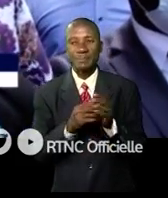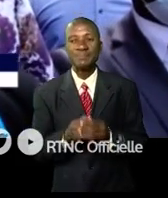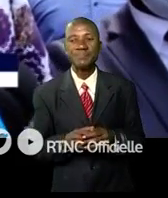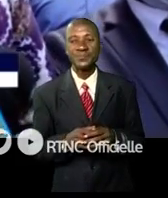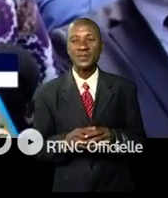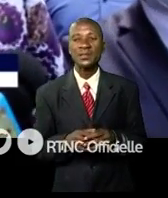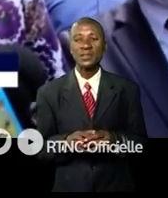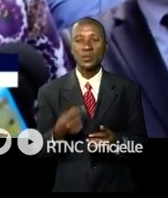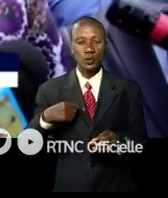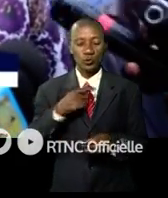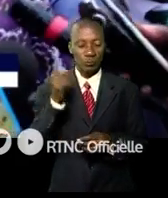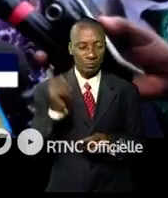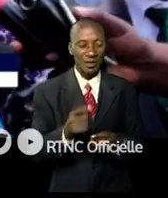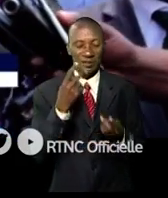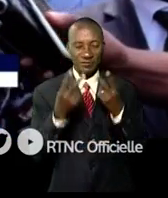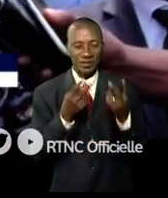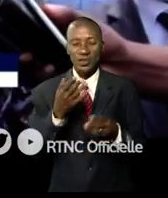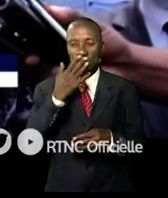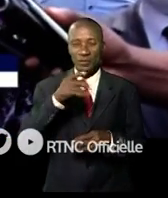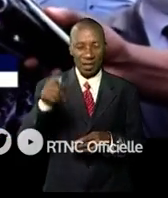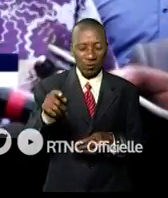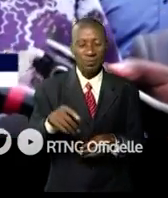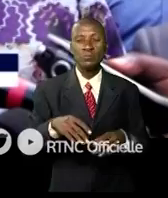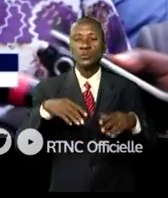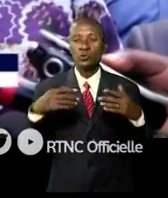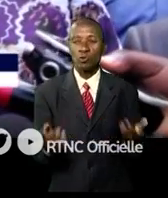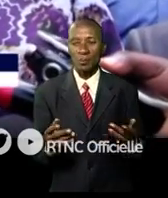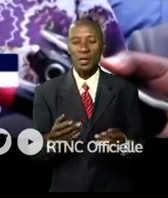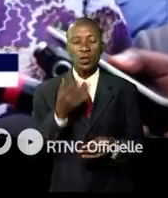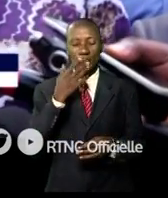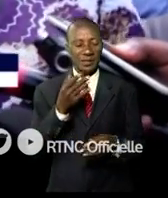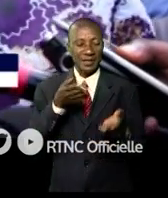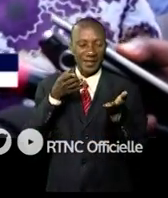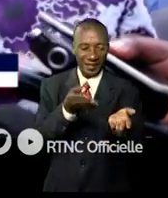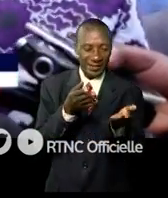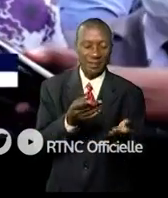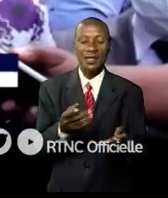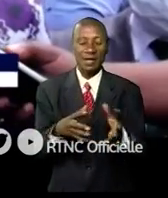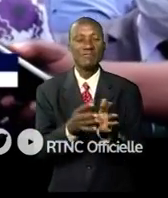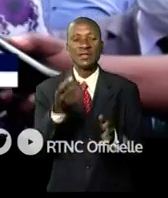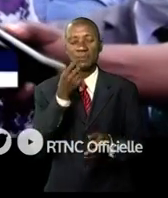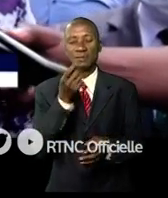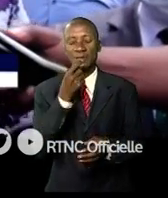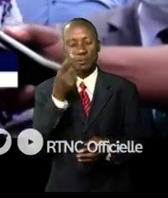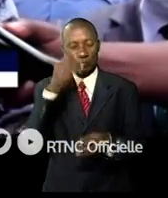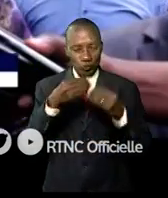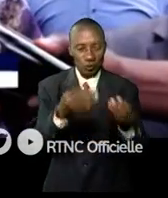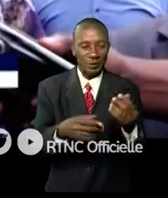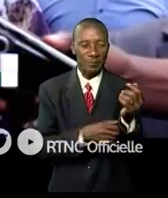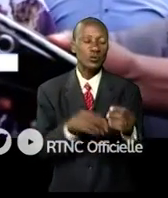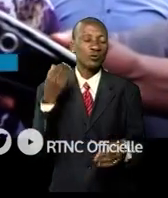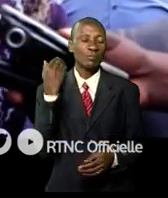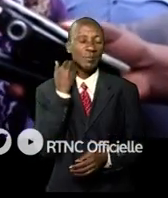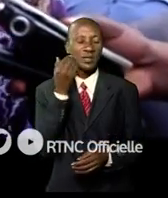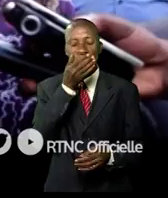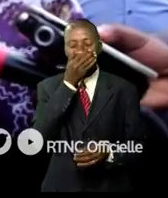hôpitaux auront de l'oxygène, de médicaments, parce que nous sommes en pleine deuxième vague de la pandémie à Covid-19. Il y a des